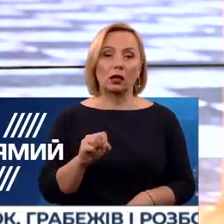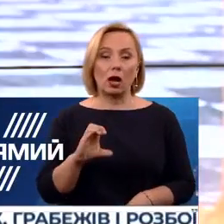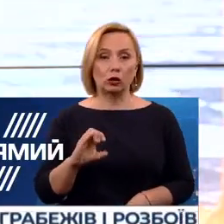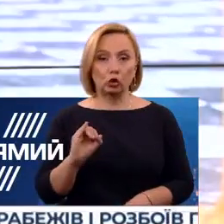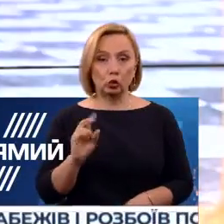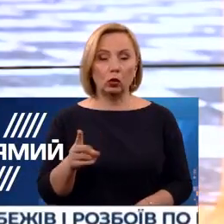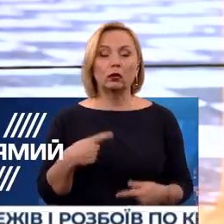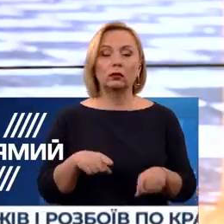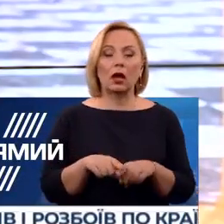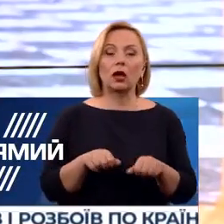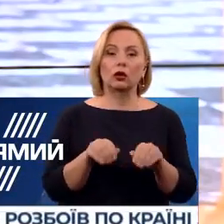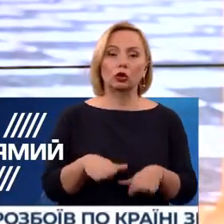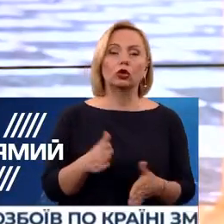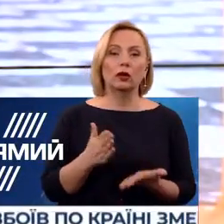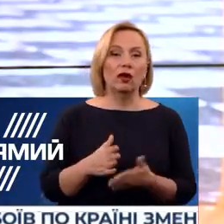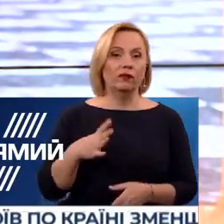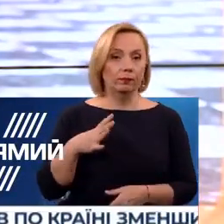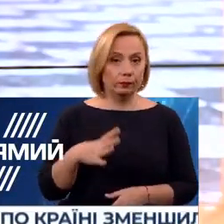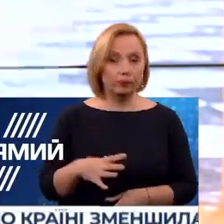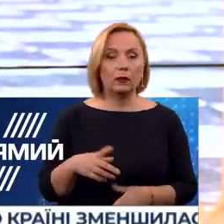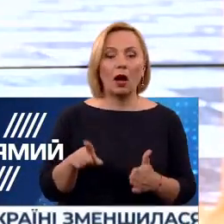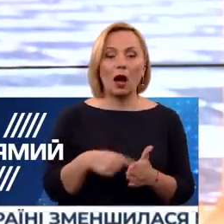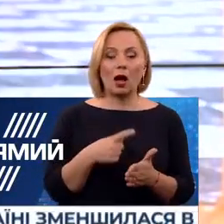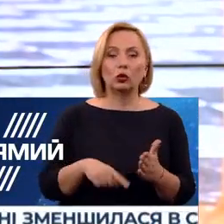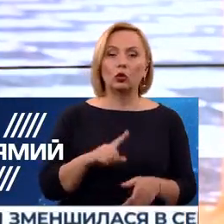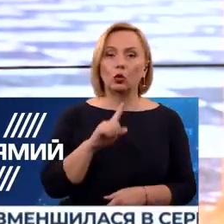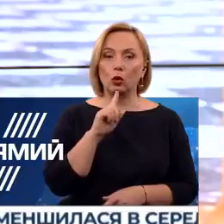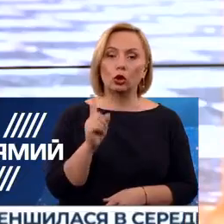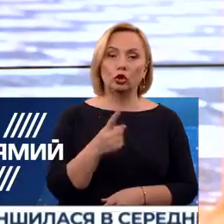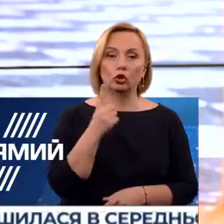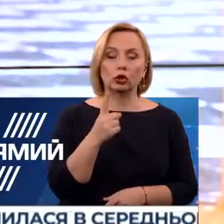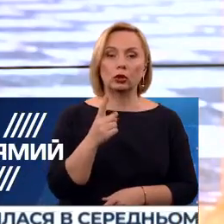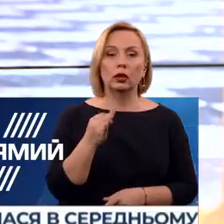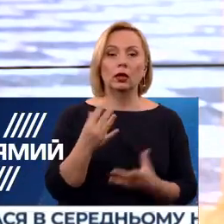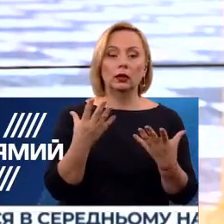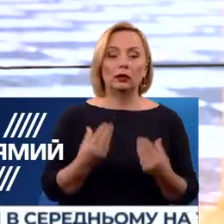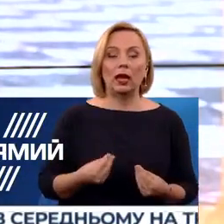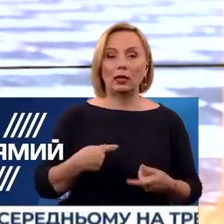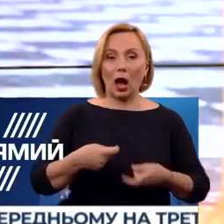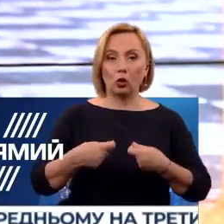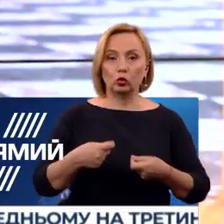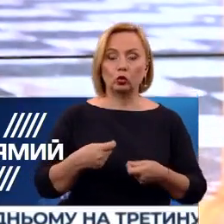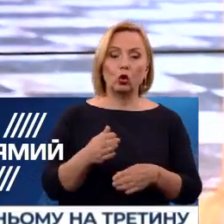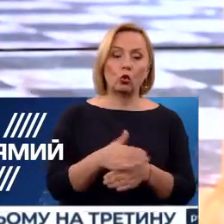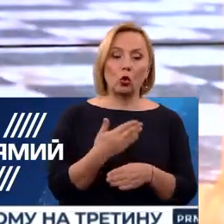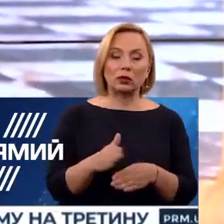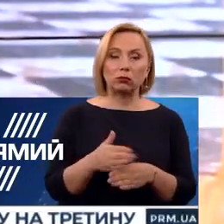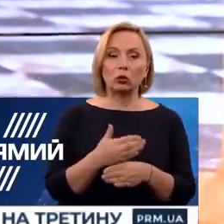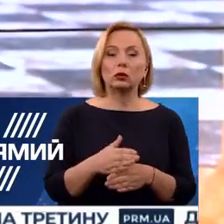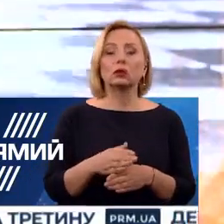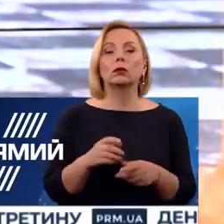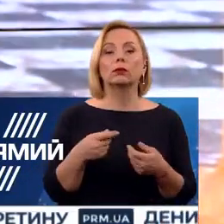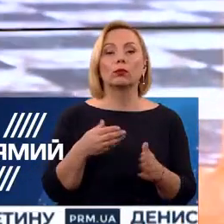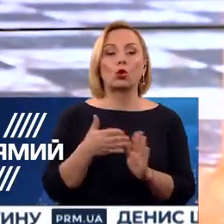є вимушеним. За його словами, анульовано річні, місячні та денні аукціони з розподілу пропускної здатності. Мовляв,